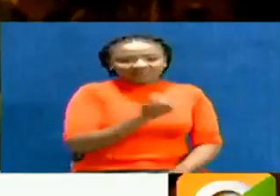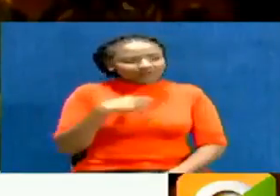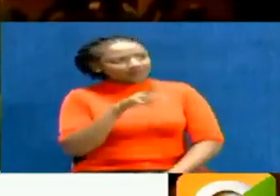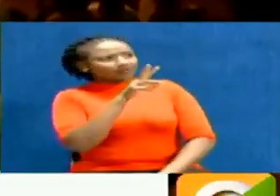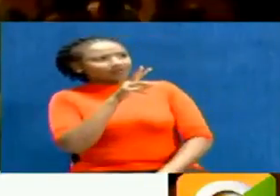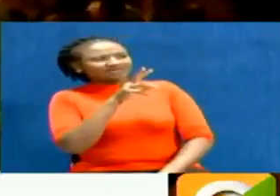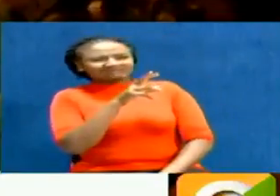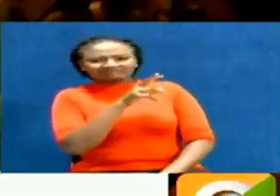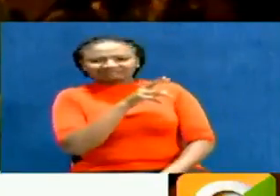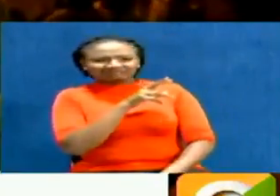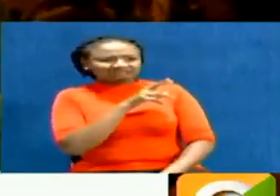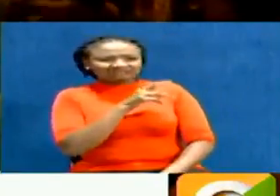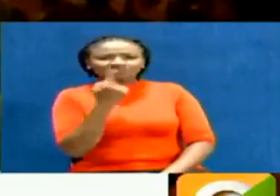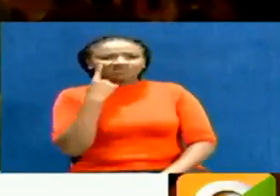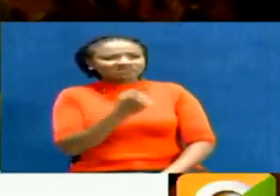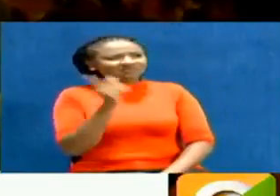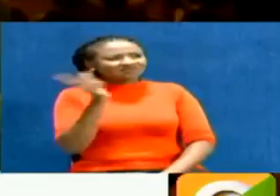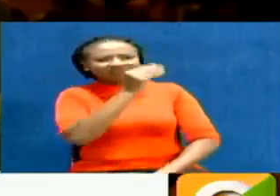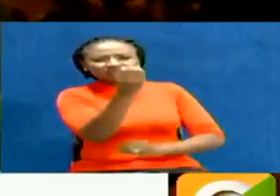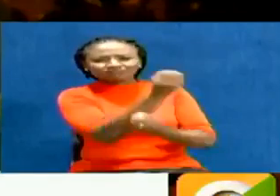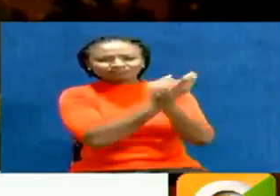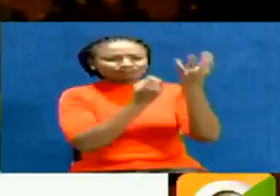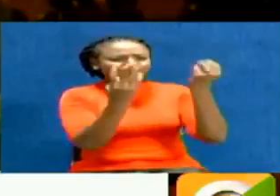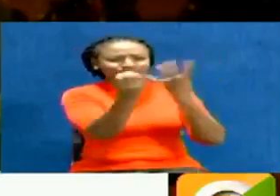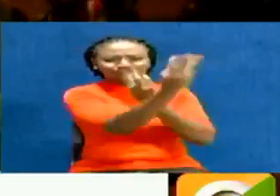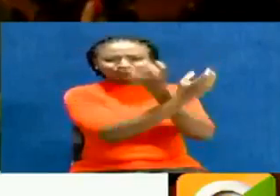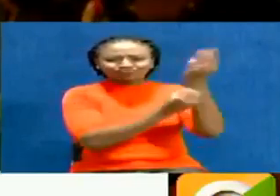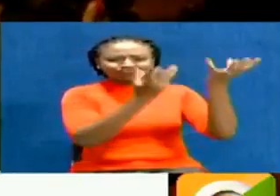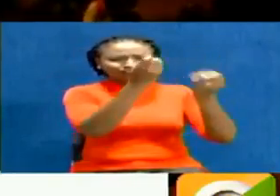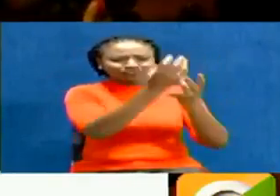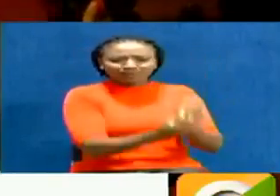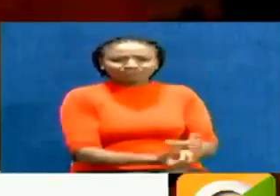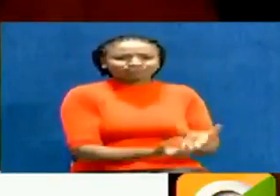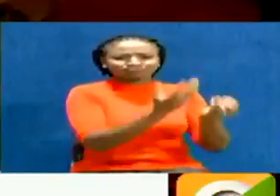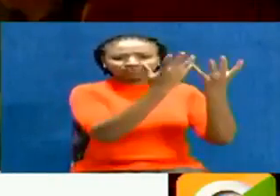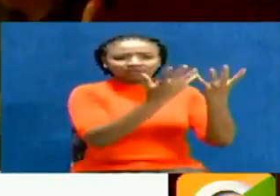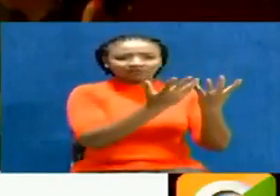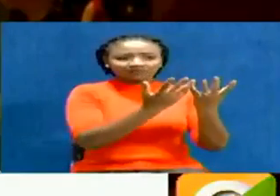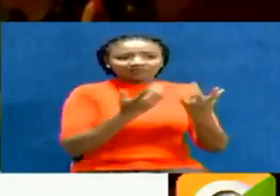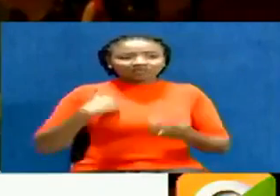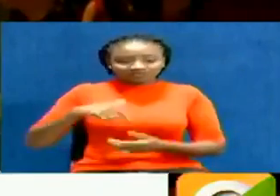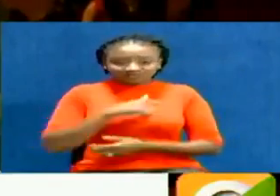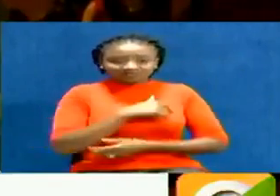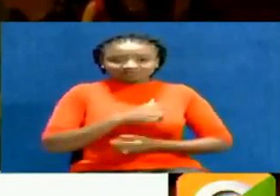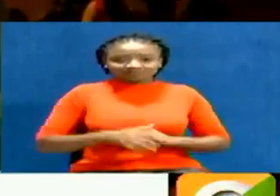juu kabisa, volcano imekuwa rouge. Na kwa hiyo sisi